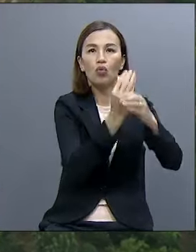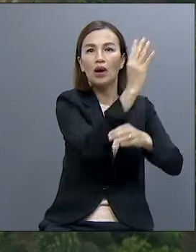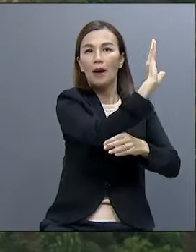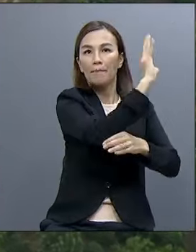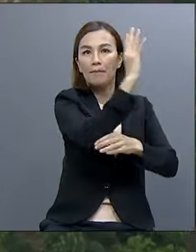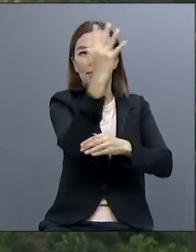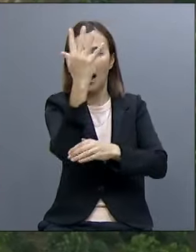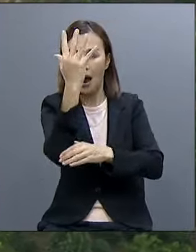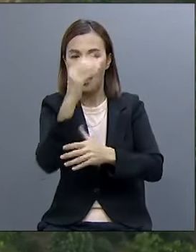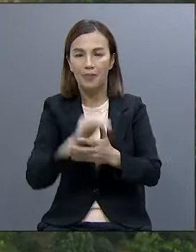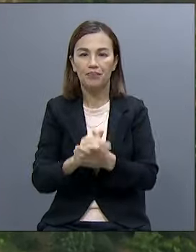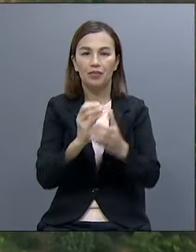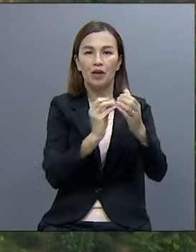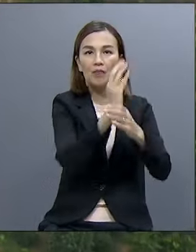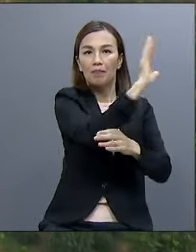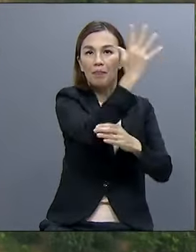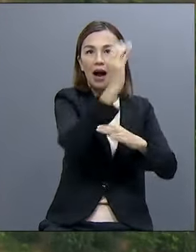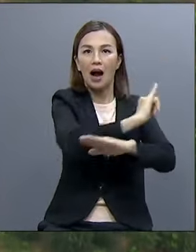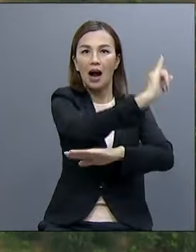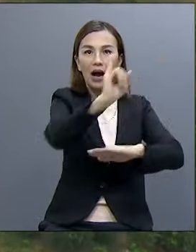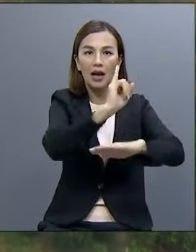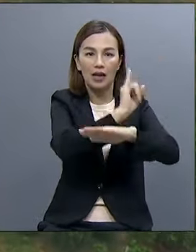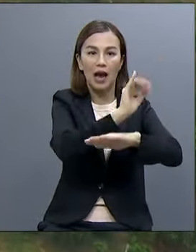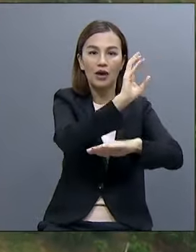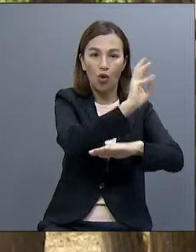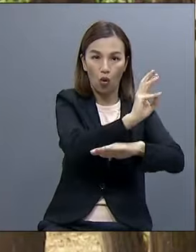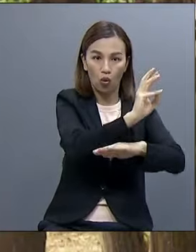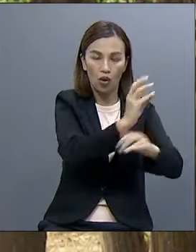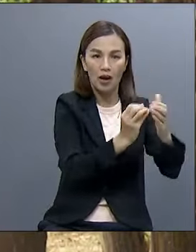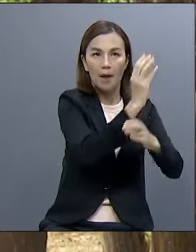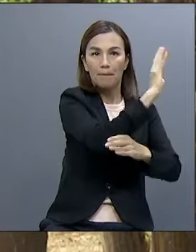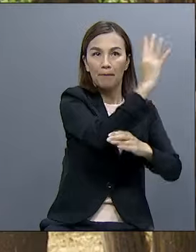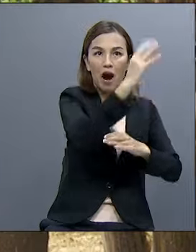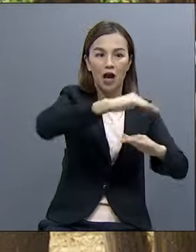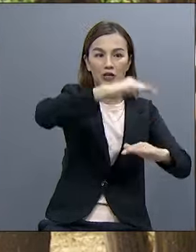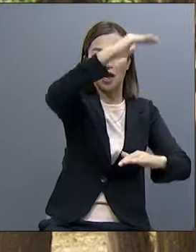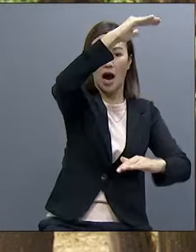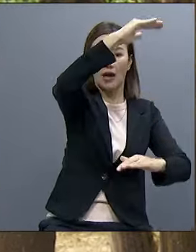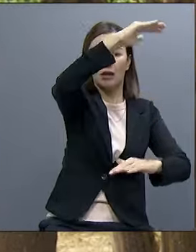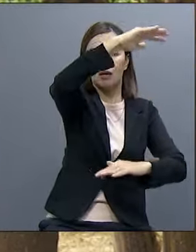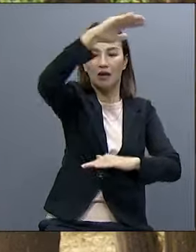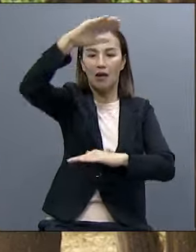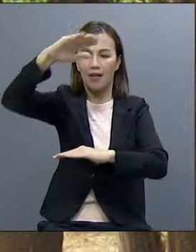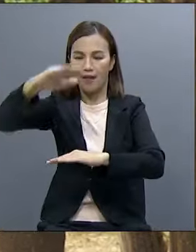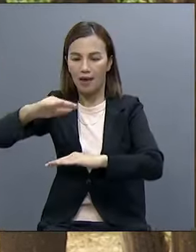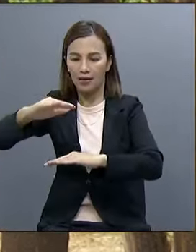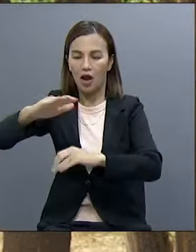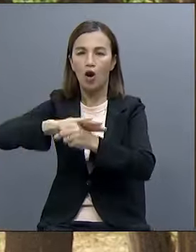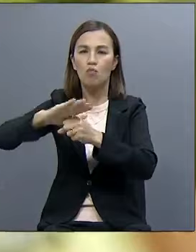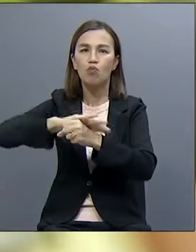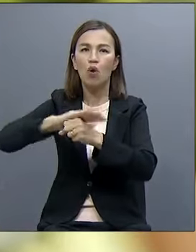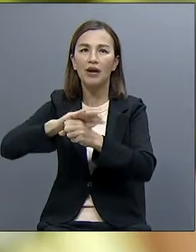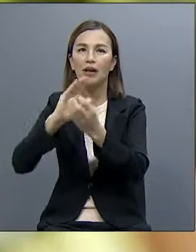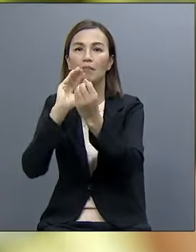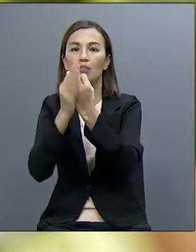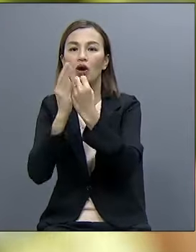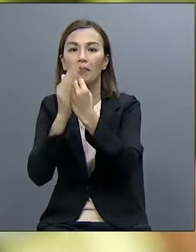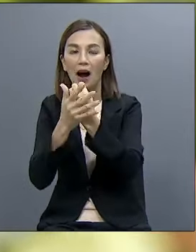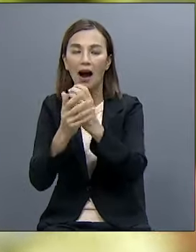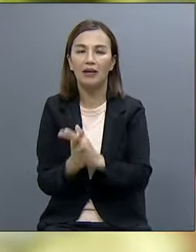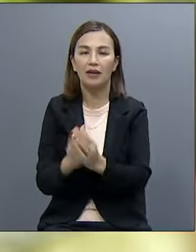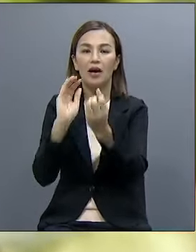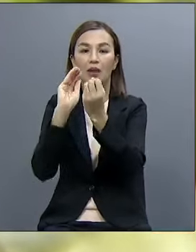กครับ6ไร่แล้วต่อจากไม้ป่าก็คือเป็นไม้อีกระดับหนึ่งไม้ระดับกลางก็คือไม้ผลครับไม้ผลผสมผสานก็คือพวกผ